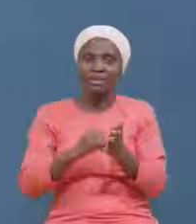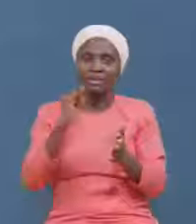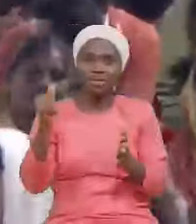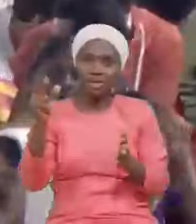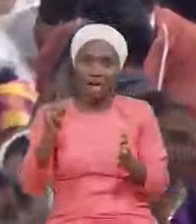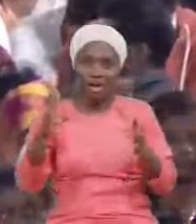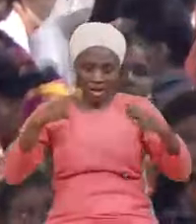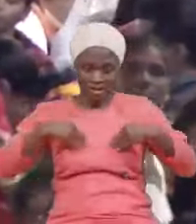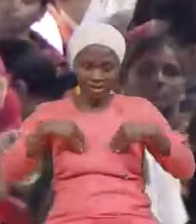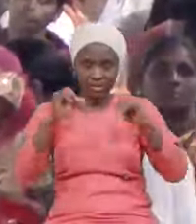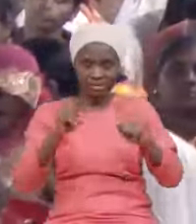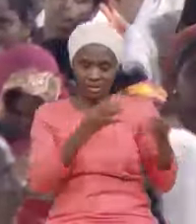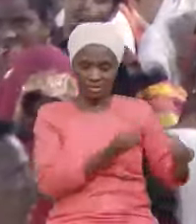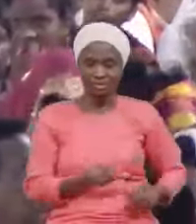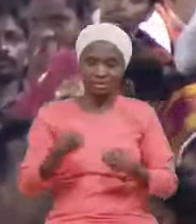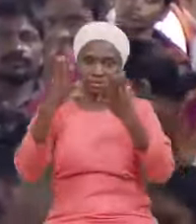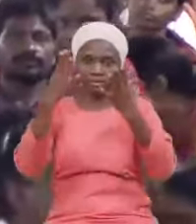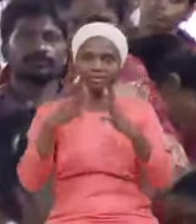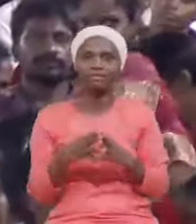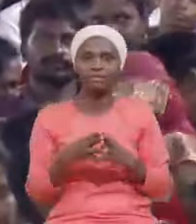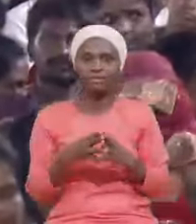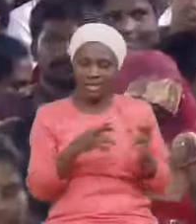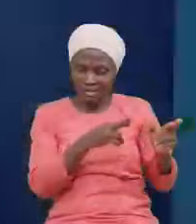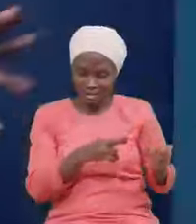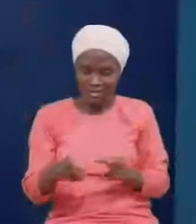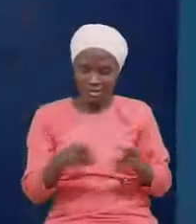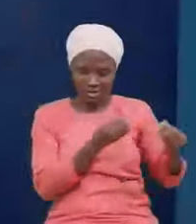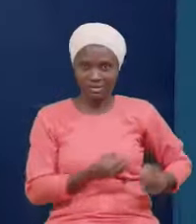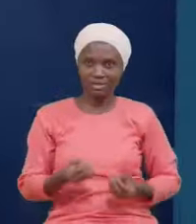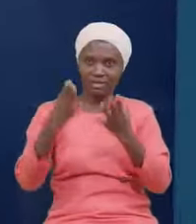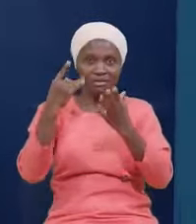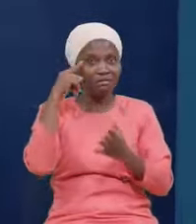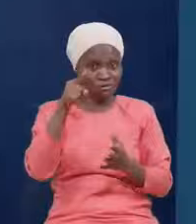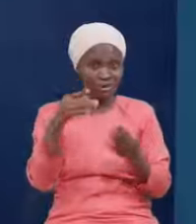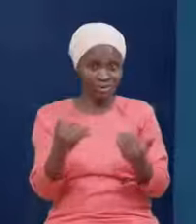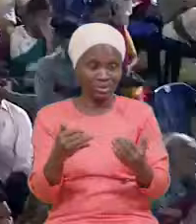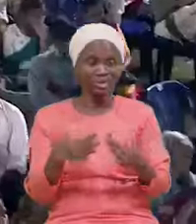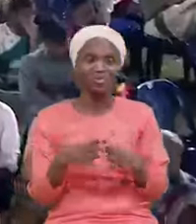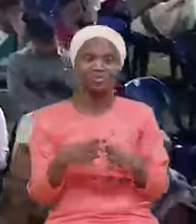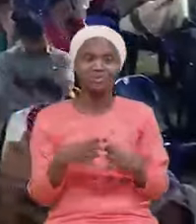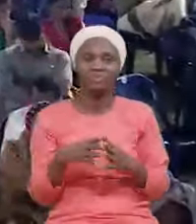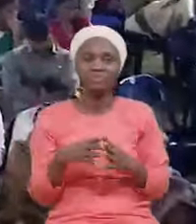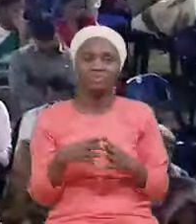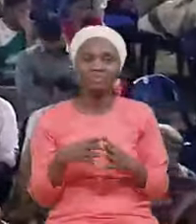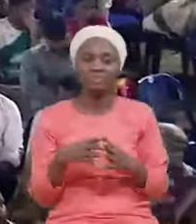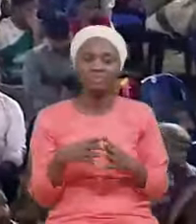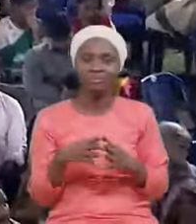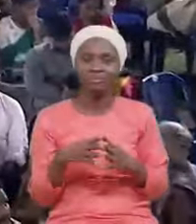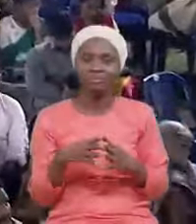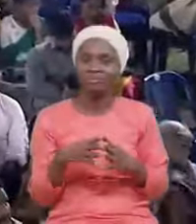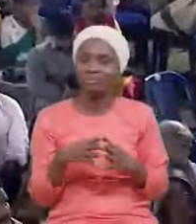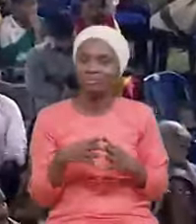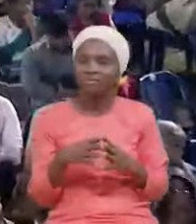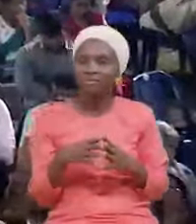sacrifice. అంగీకార యోగ్యమైన బలి అర్పణ. A ready sacrifice for you now. ఇప్పుడు మీ కొరకై సంసిద్ధమై ఉన్న బలి